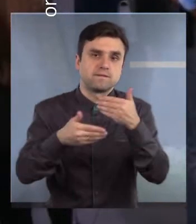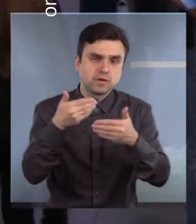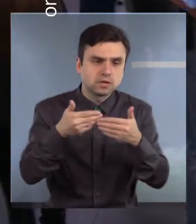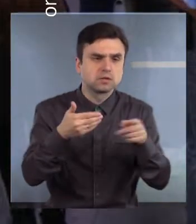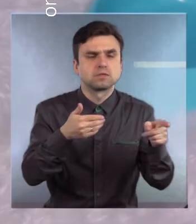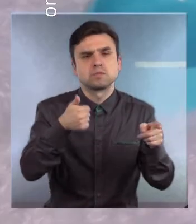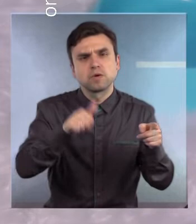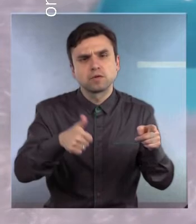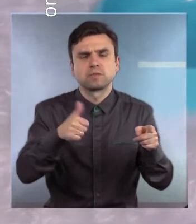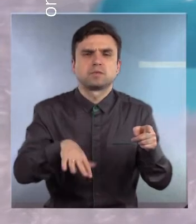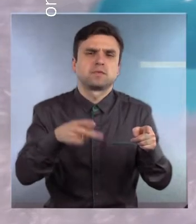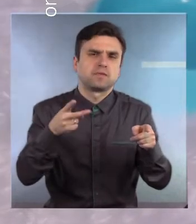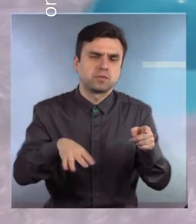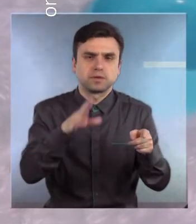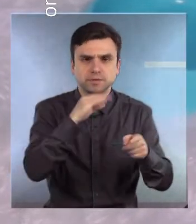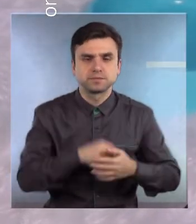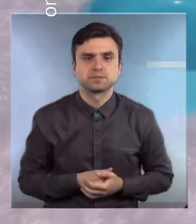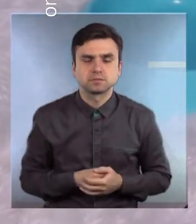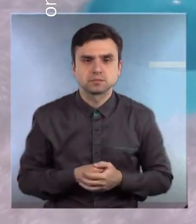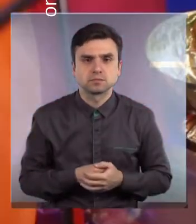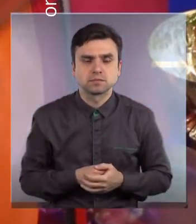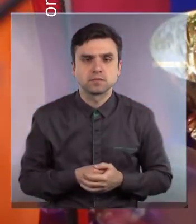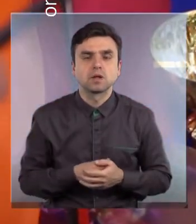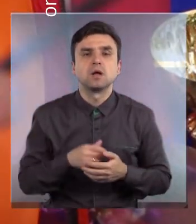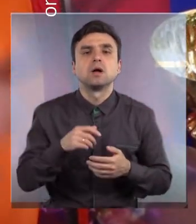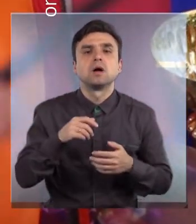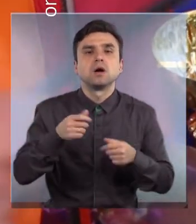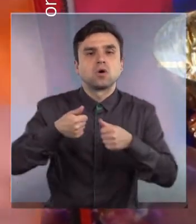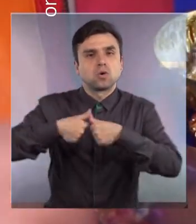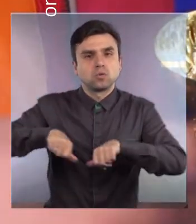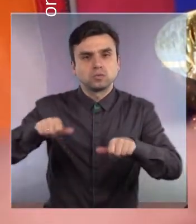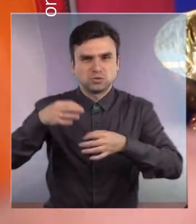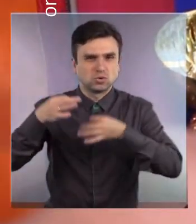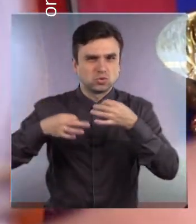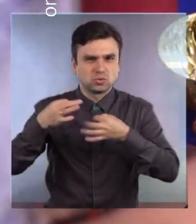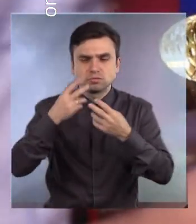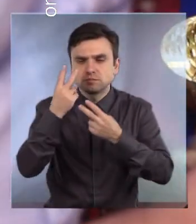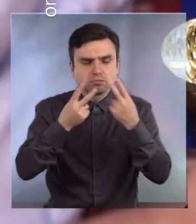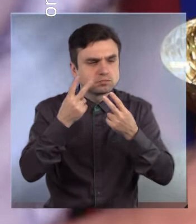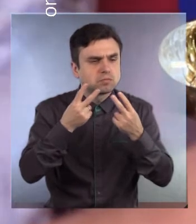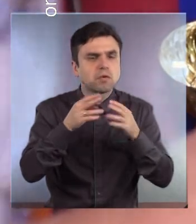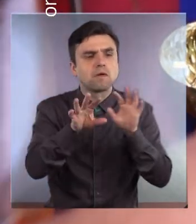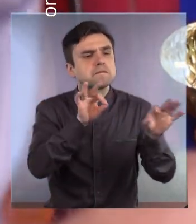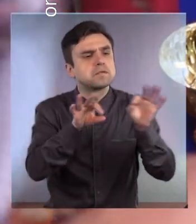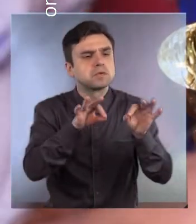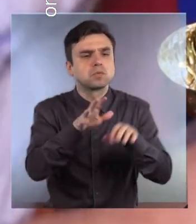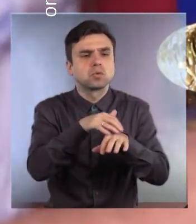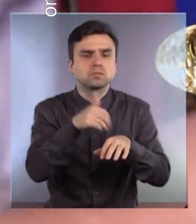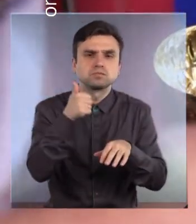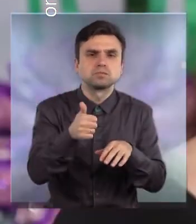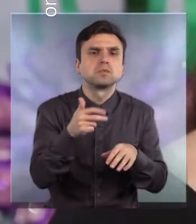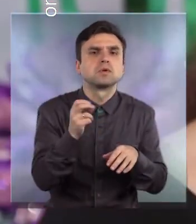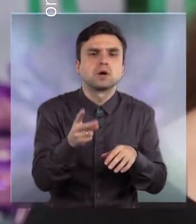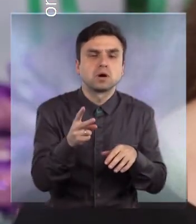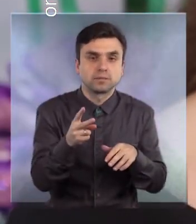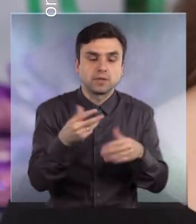контактність тварини з людиною. Цьогоріч до складу експертної команди увійшли представники міжнародної категорії, які приїхали з Польщі, Литви та